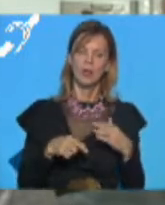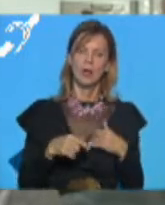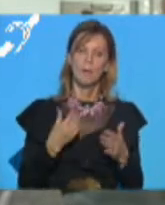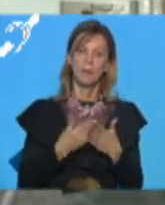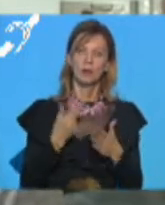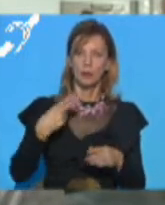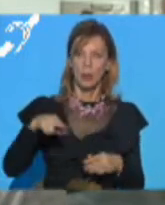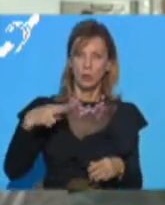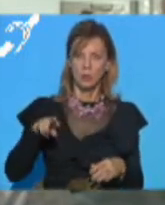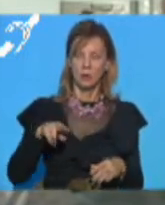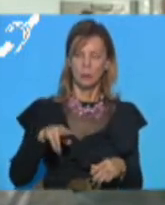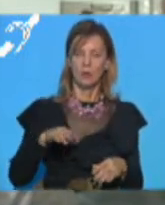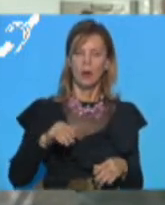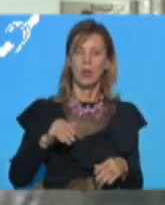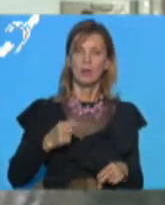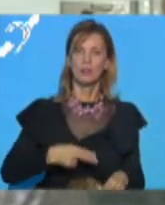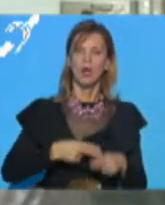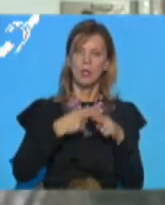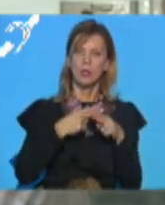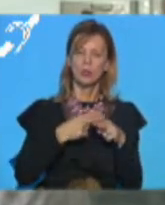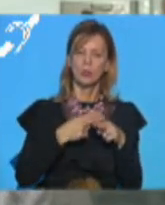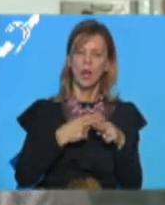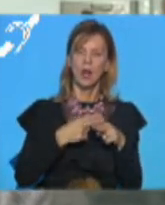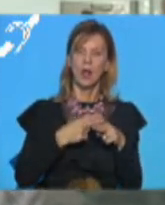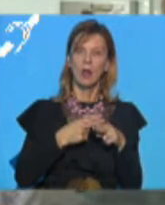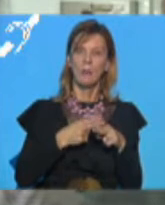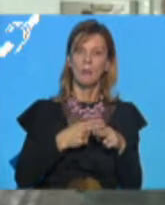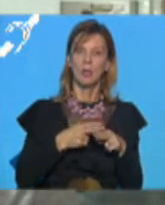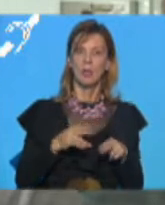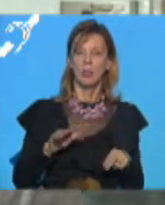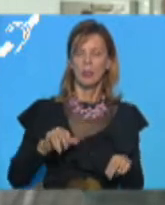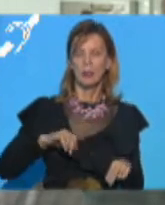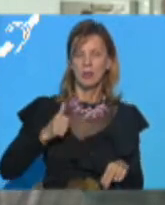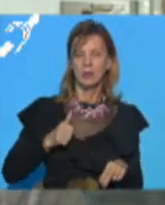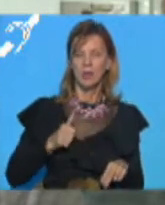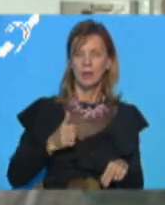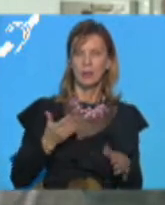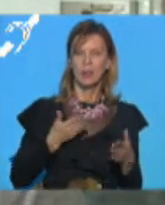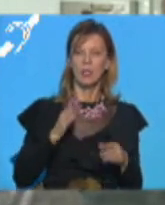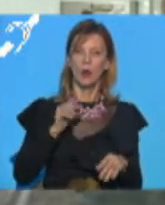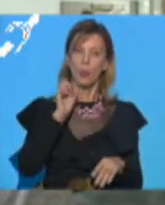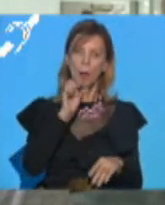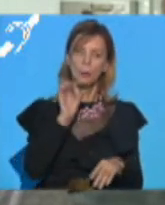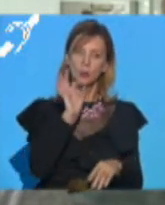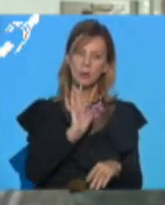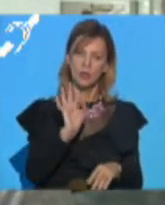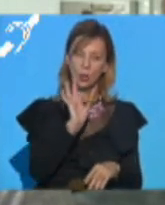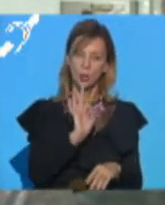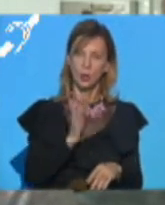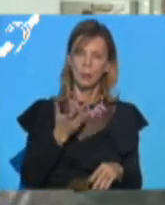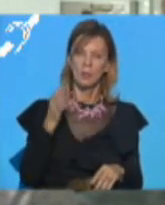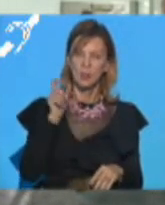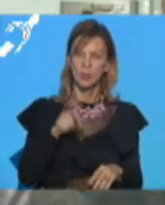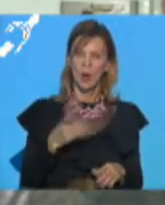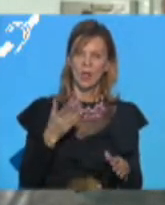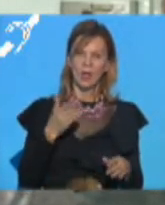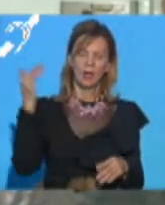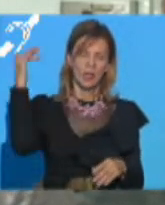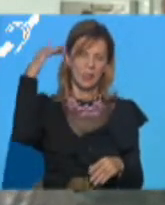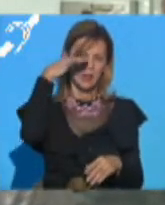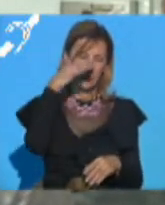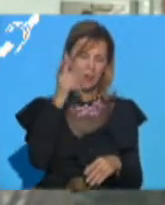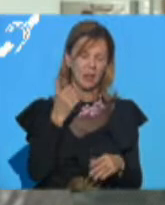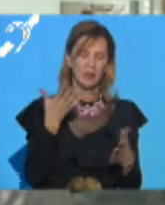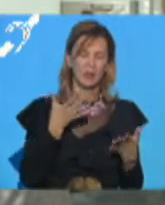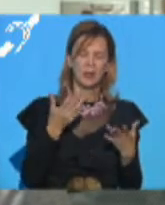noastre de a-i ajuta pe cei mai puțin norocoși, oameni care nu doar îi inspiră pe cei cu